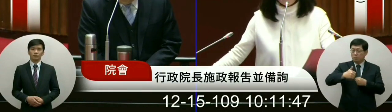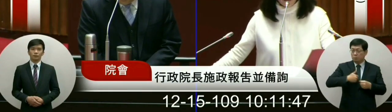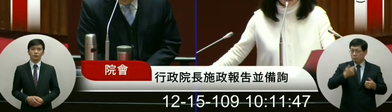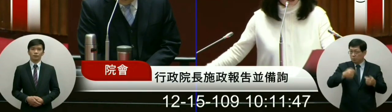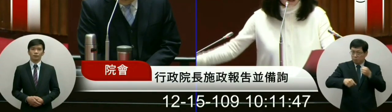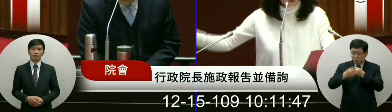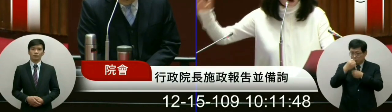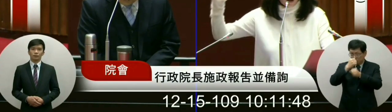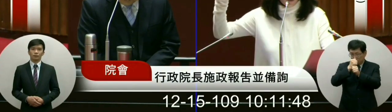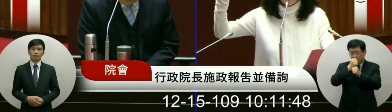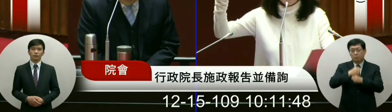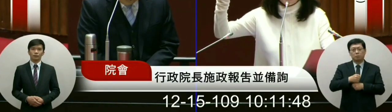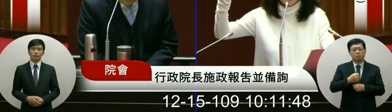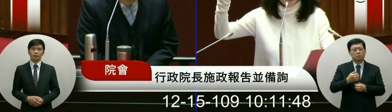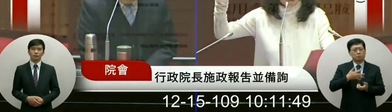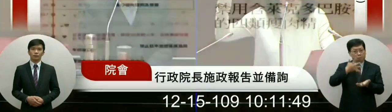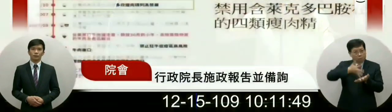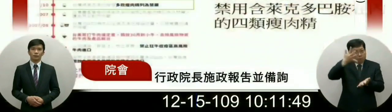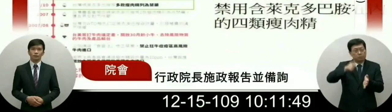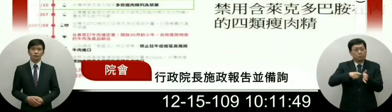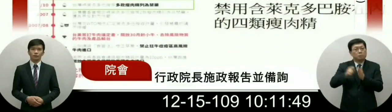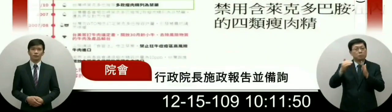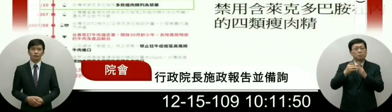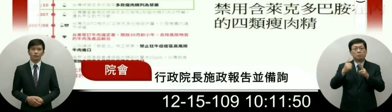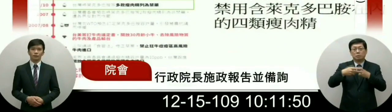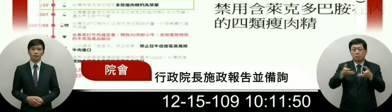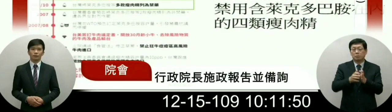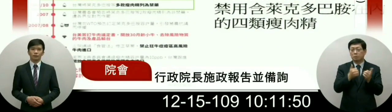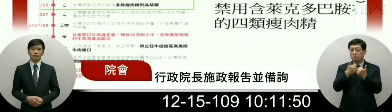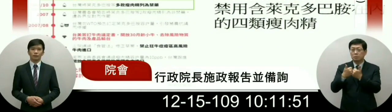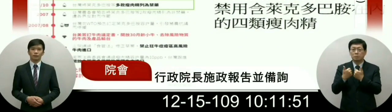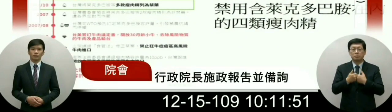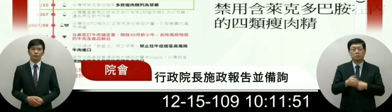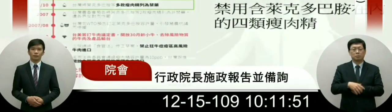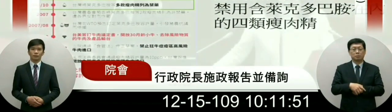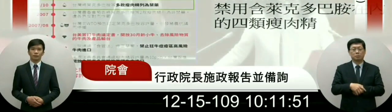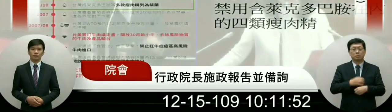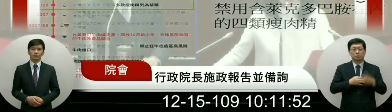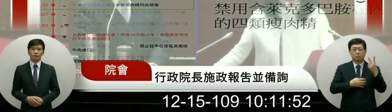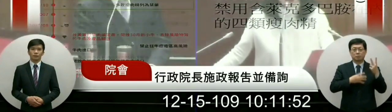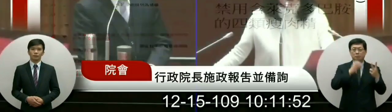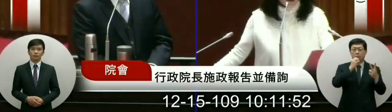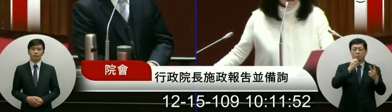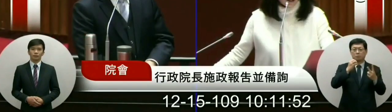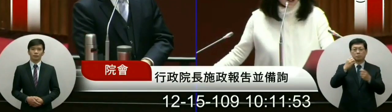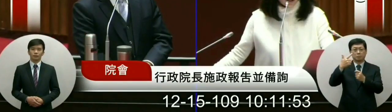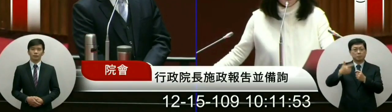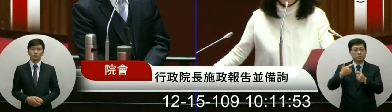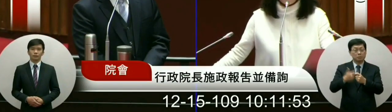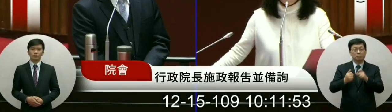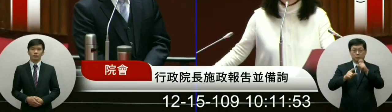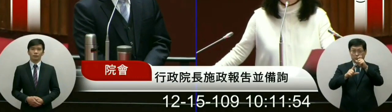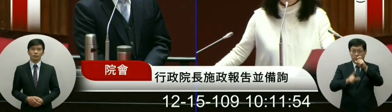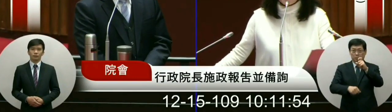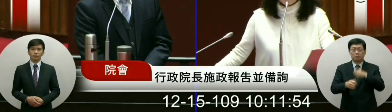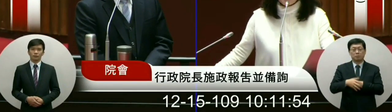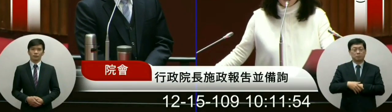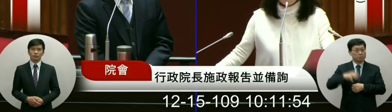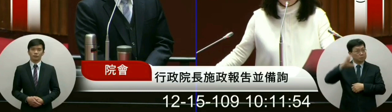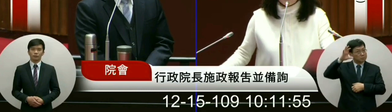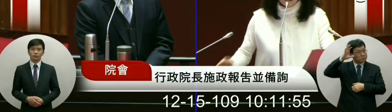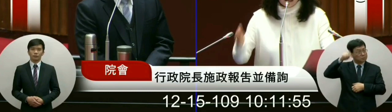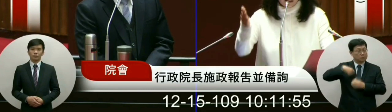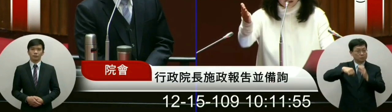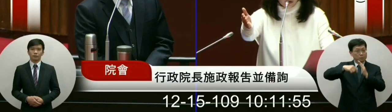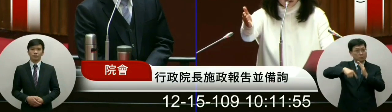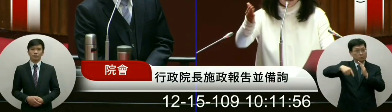验。经过了5次专家小组的会议，在2006年的10月，苏贞